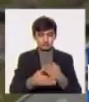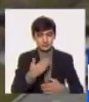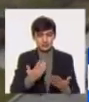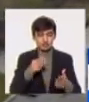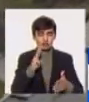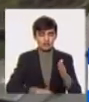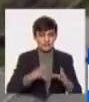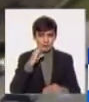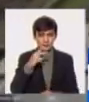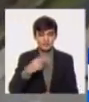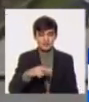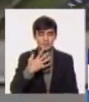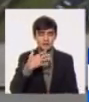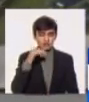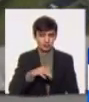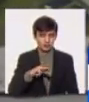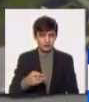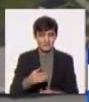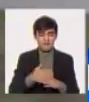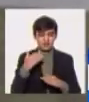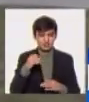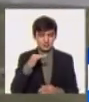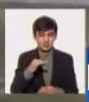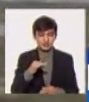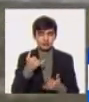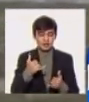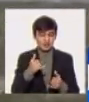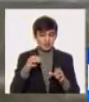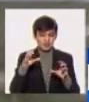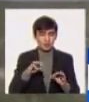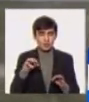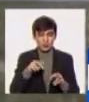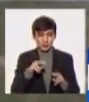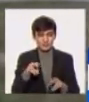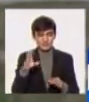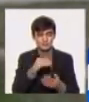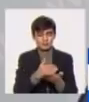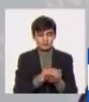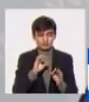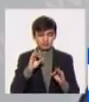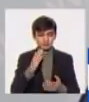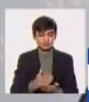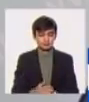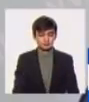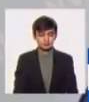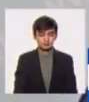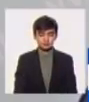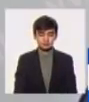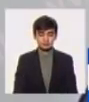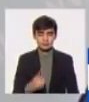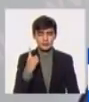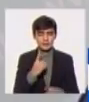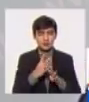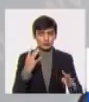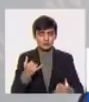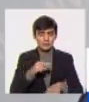штраф, превышающий 25 тысяч тенге. Но пока правоохранители разъясняют правила. В первую очередь наши